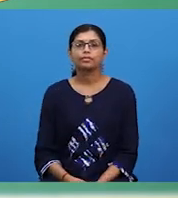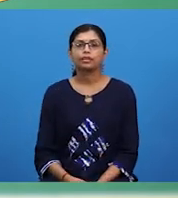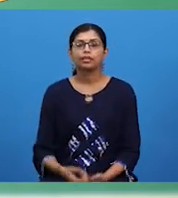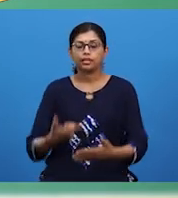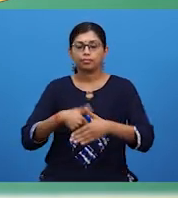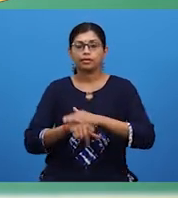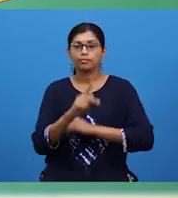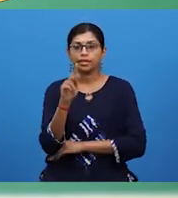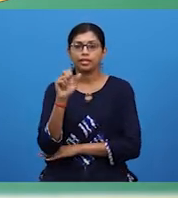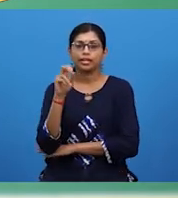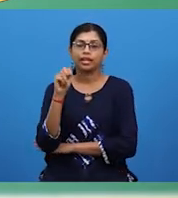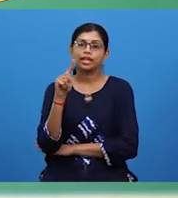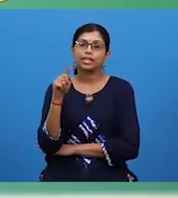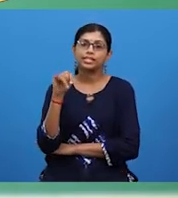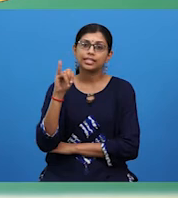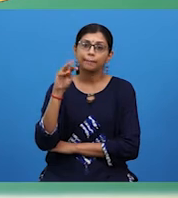melibatkan enzim.